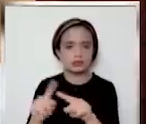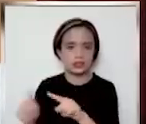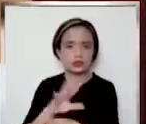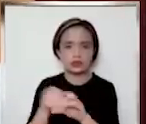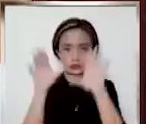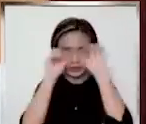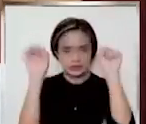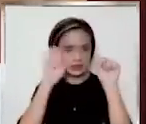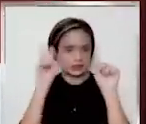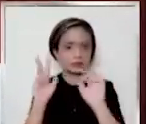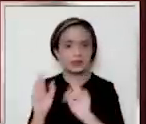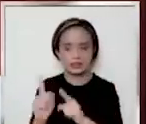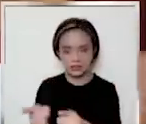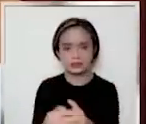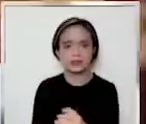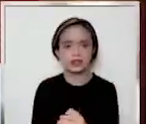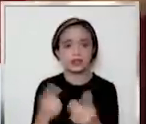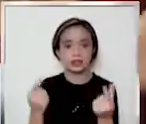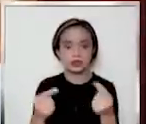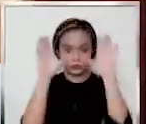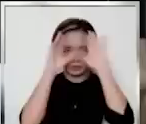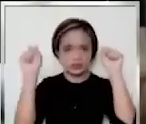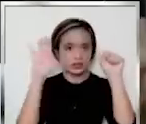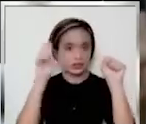Secretary, magpa-COVID test na si Pangulong Marcos